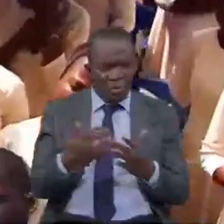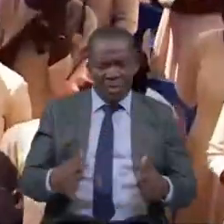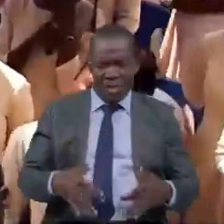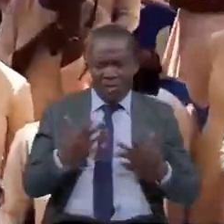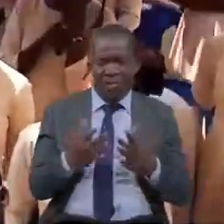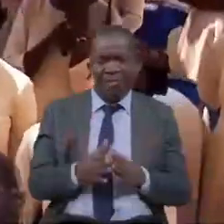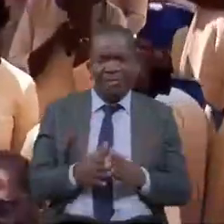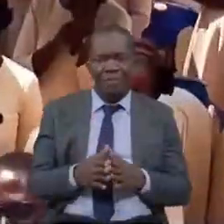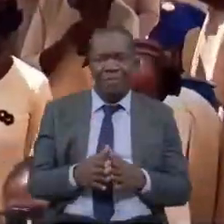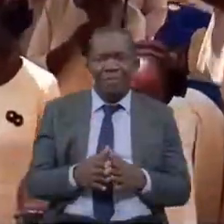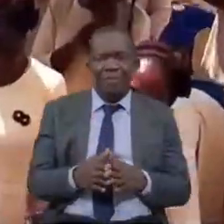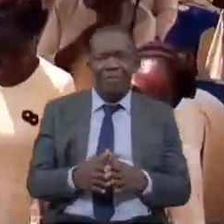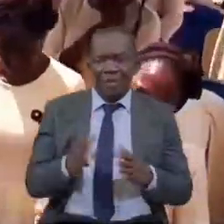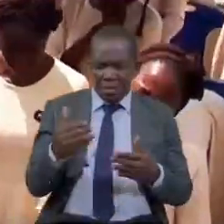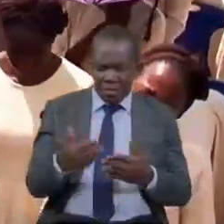Nouveau langage.